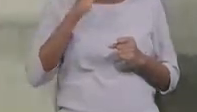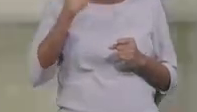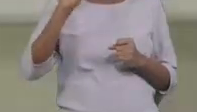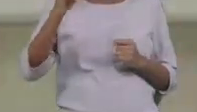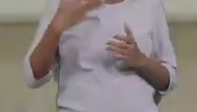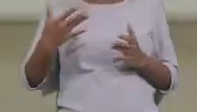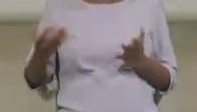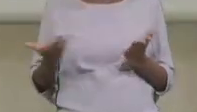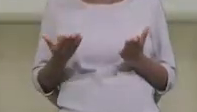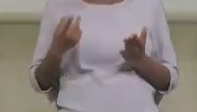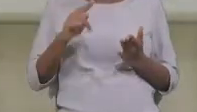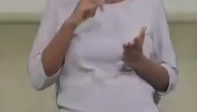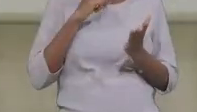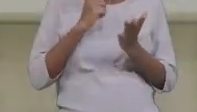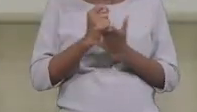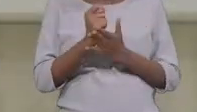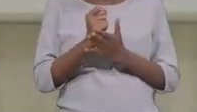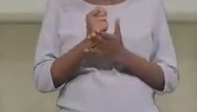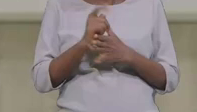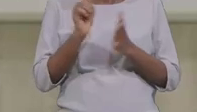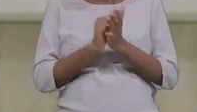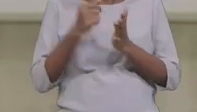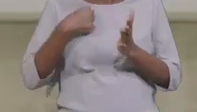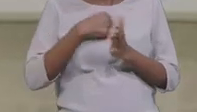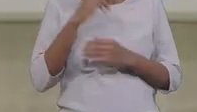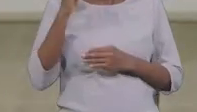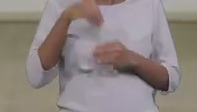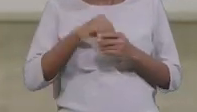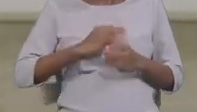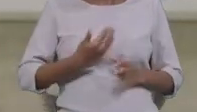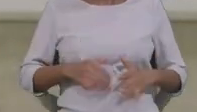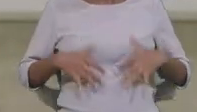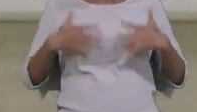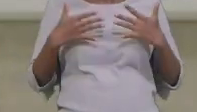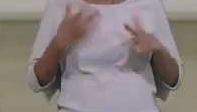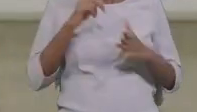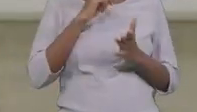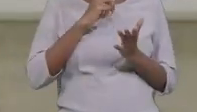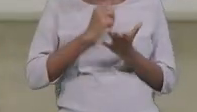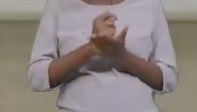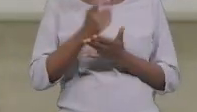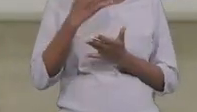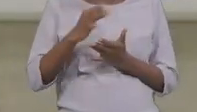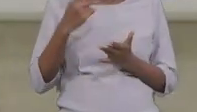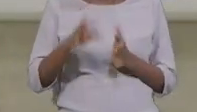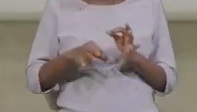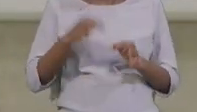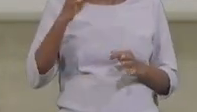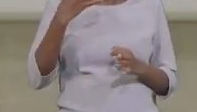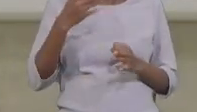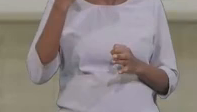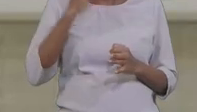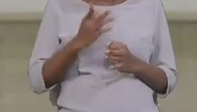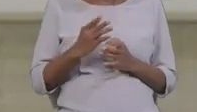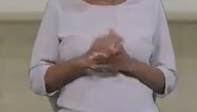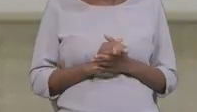il y a cette chose, la vérité, dont nous avons besoin dans nos vies. La vérité de